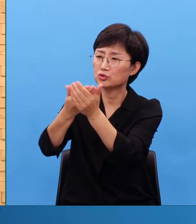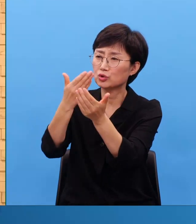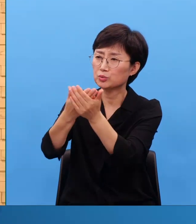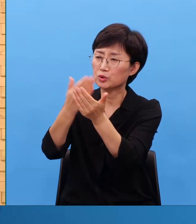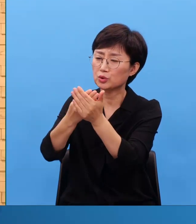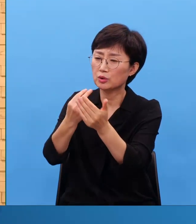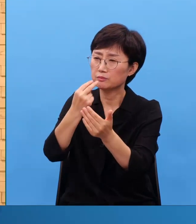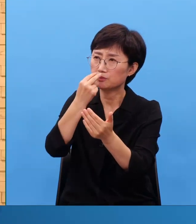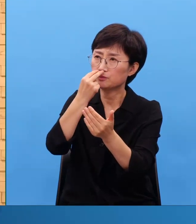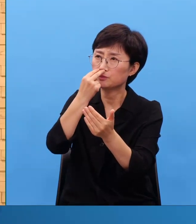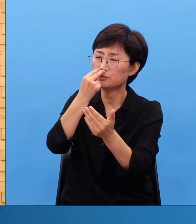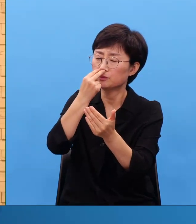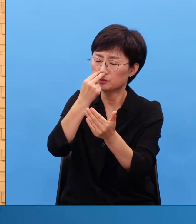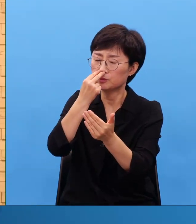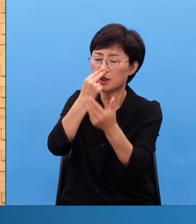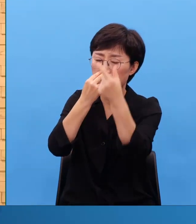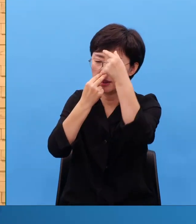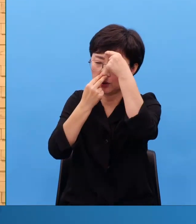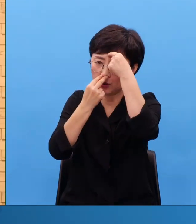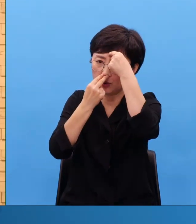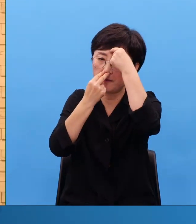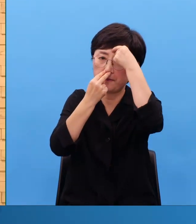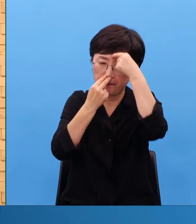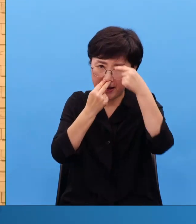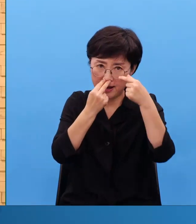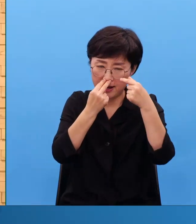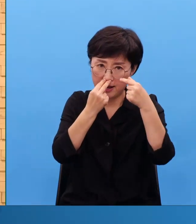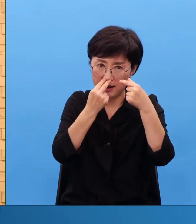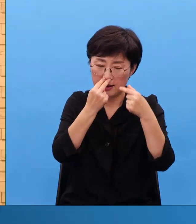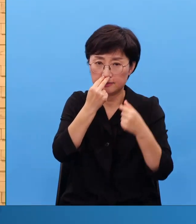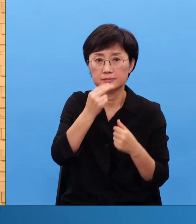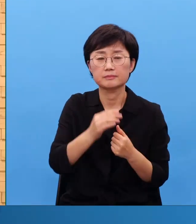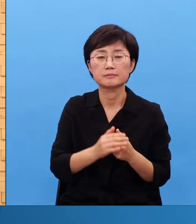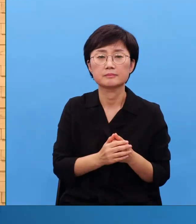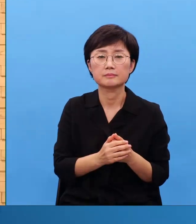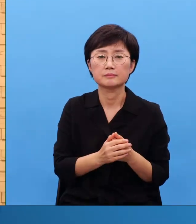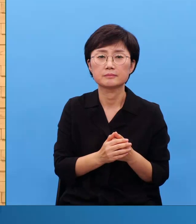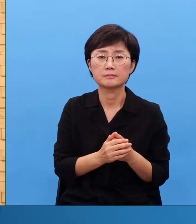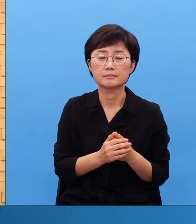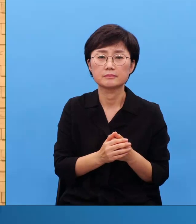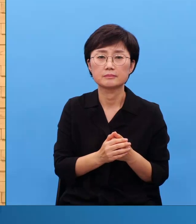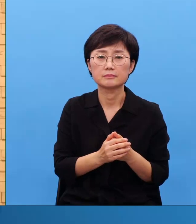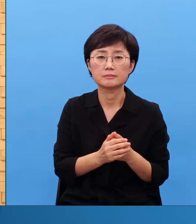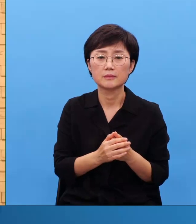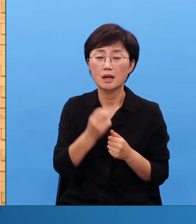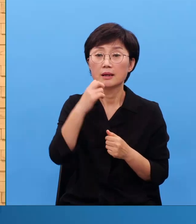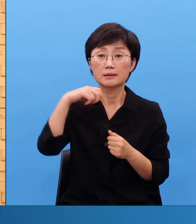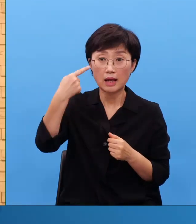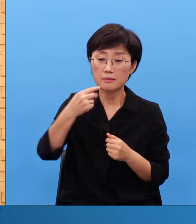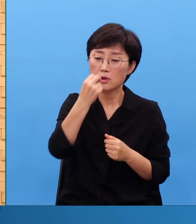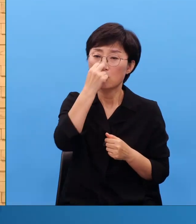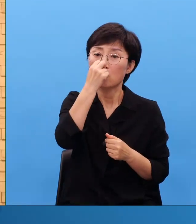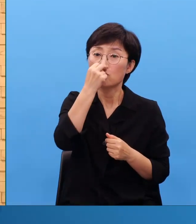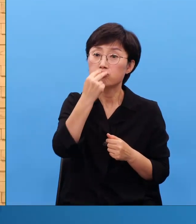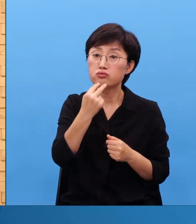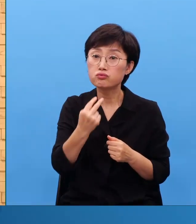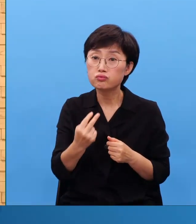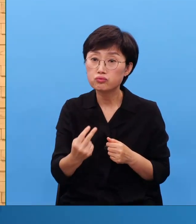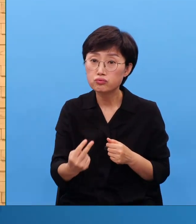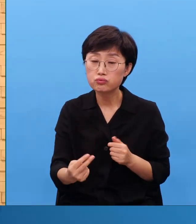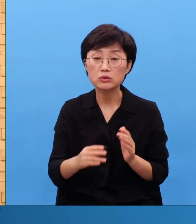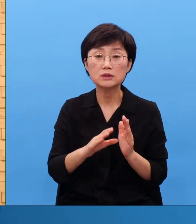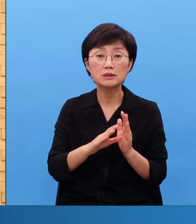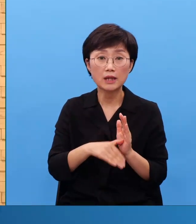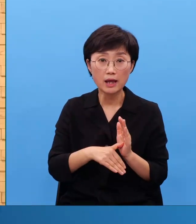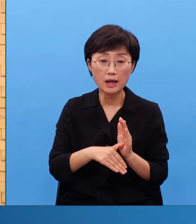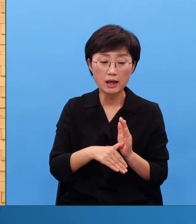the enjoyment of the throne as well as the kingdom of God as well as the 3 ages. 근데 내쉴 때는 지금 내가 메시지 준비할 때는